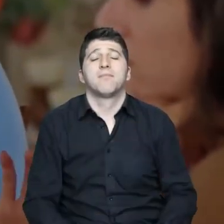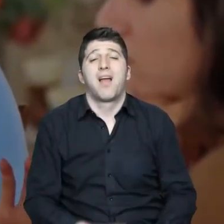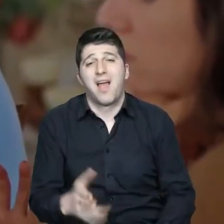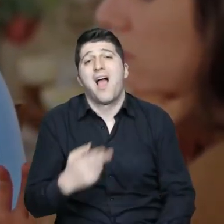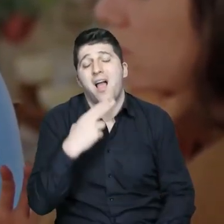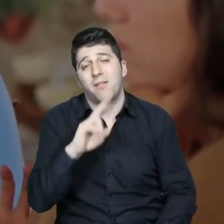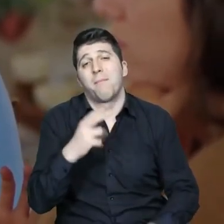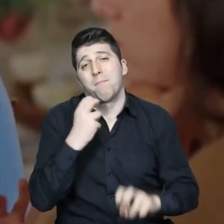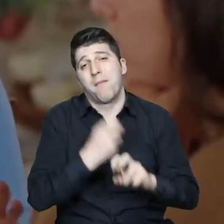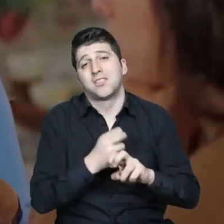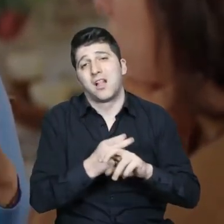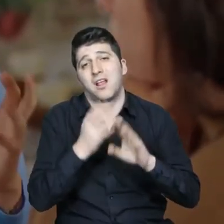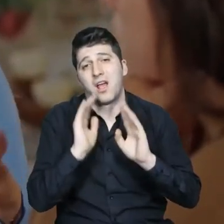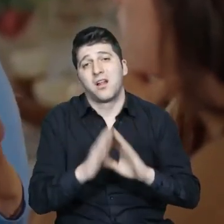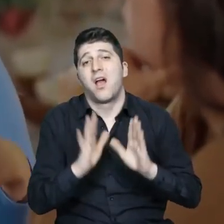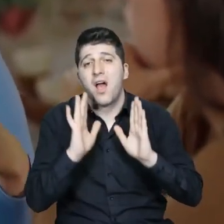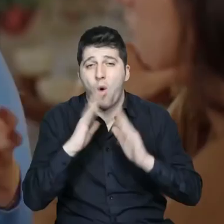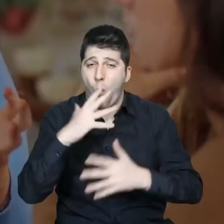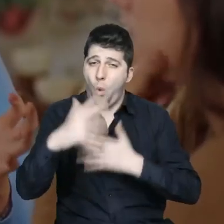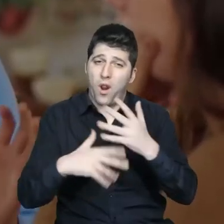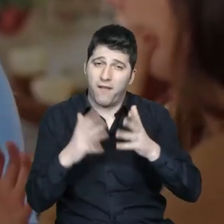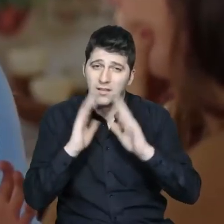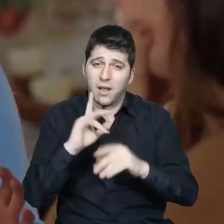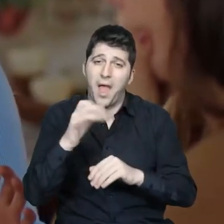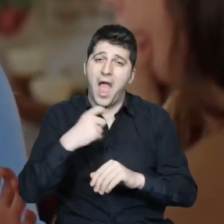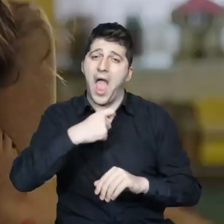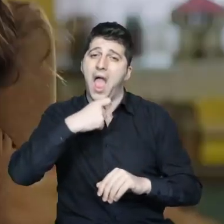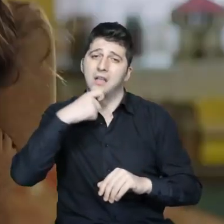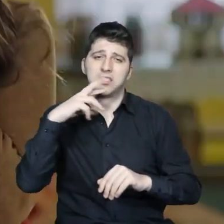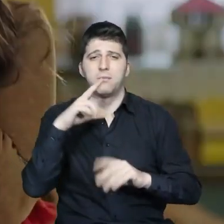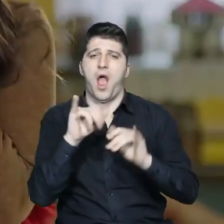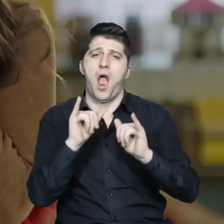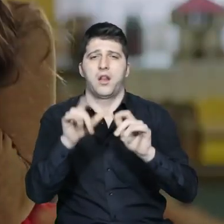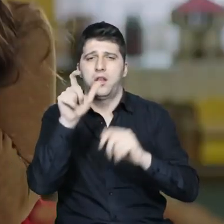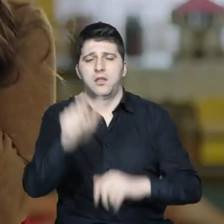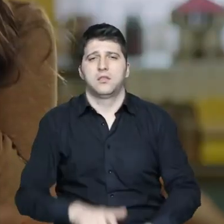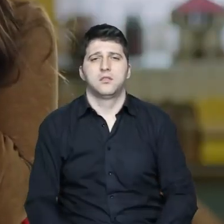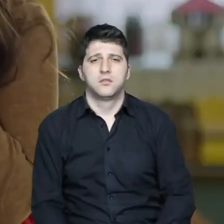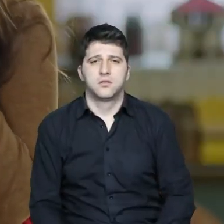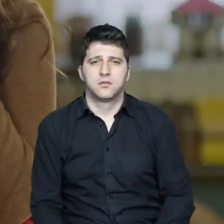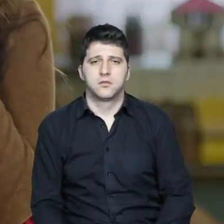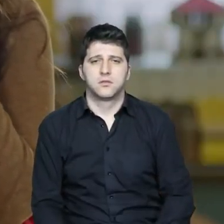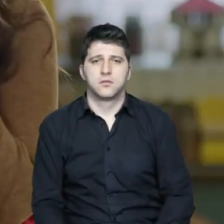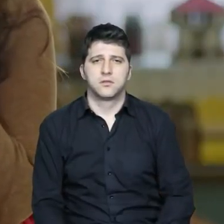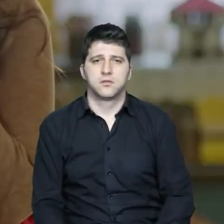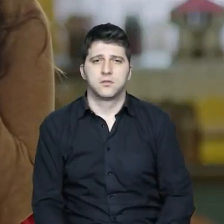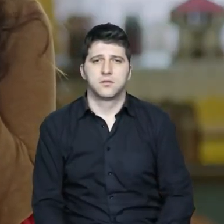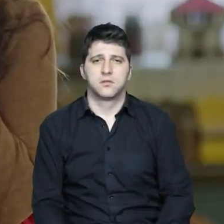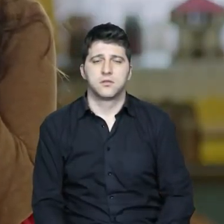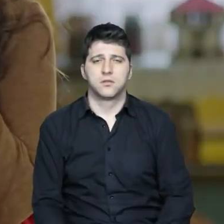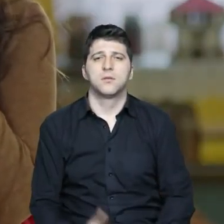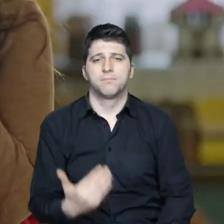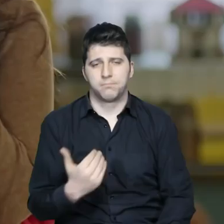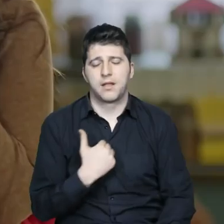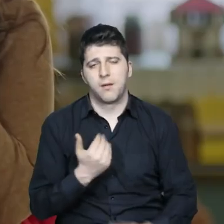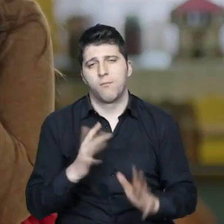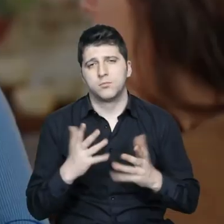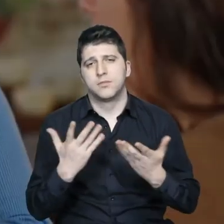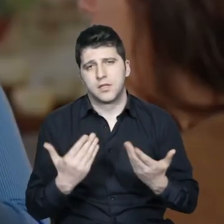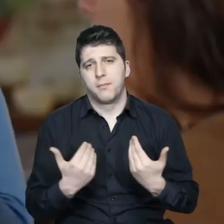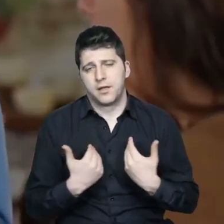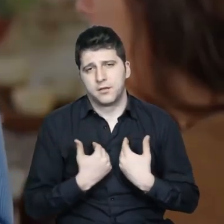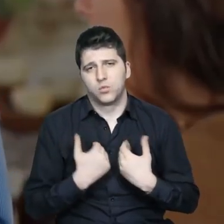ablacığım maşallah yani. O kadar olay oldu ama sen hemen eski haline geri döndün. Soğanları Tuğba doğruyor. Ben de etkilendim tabii ki. Duvar